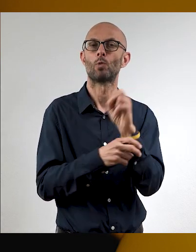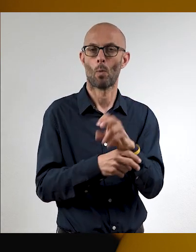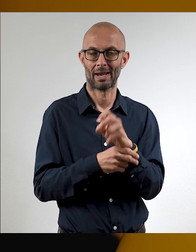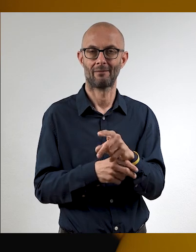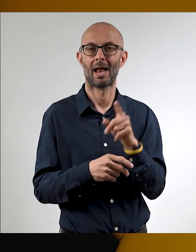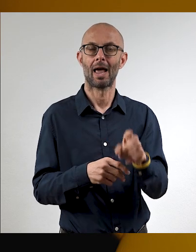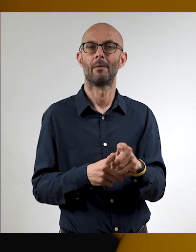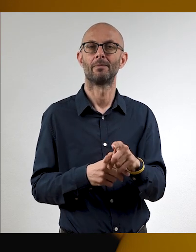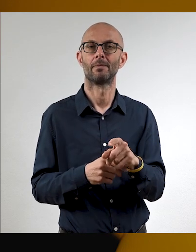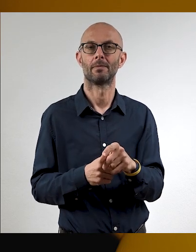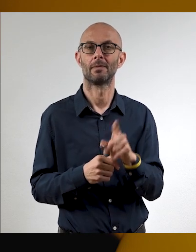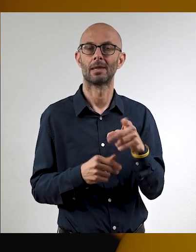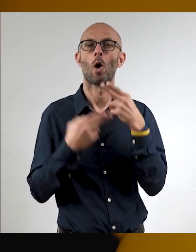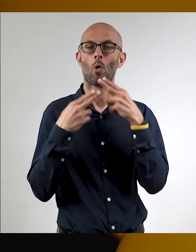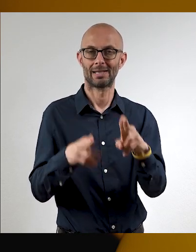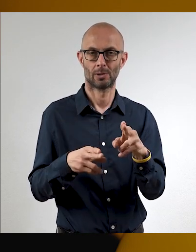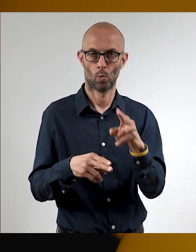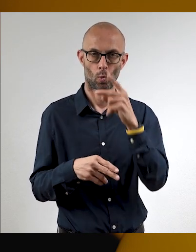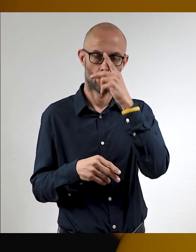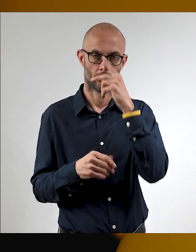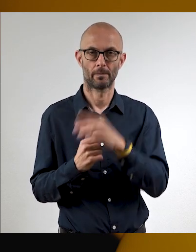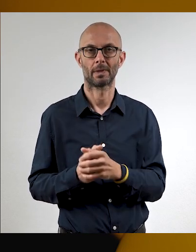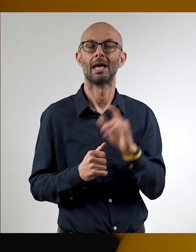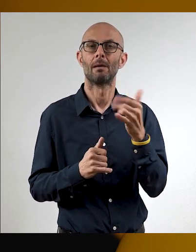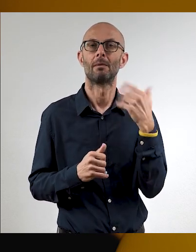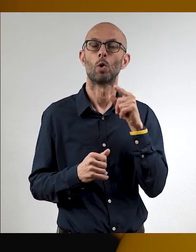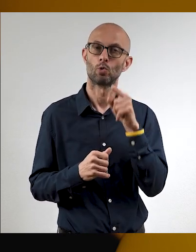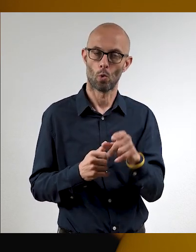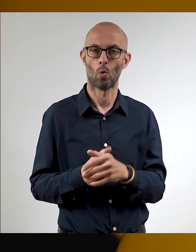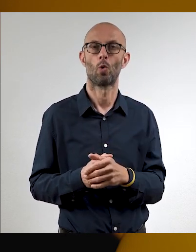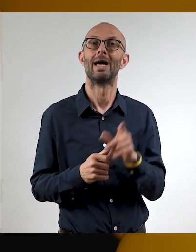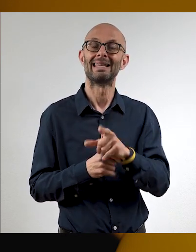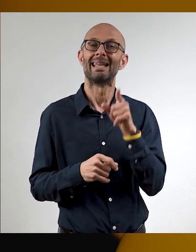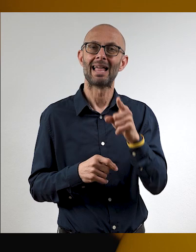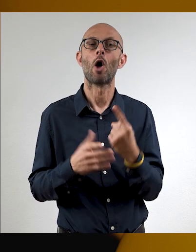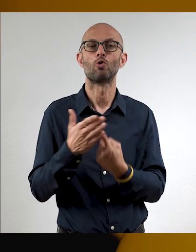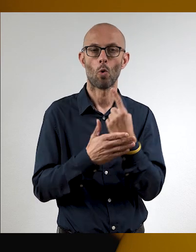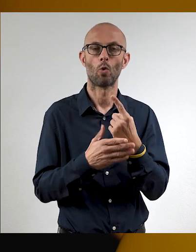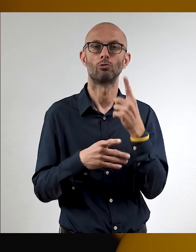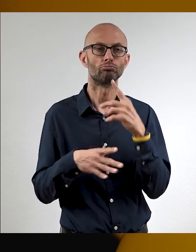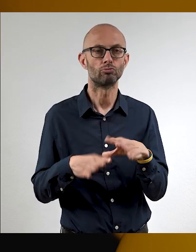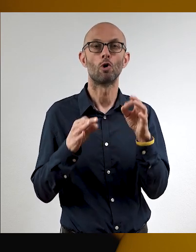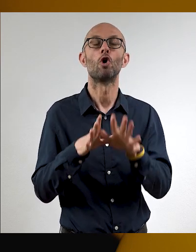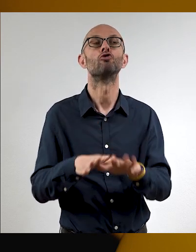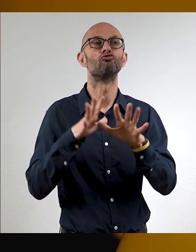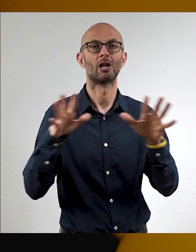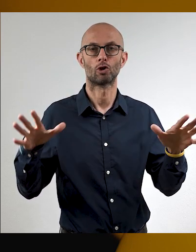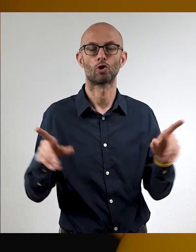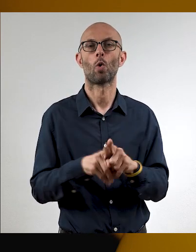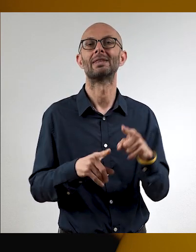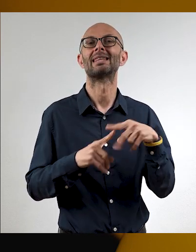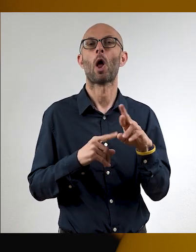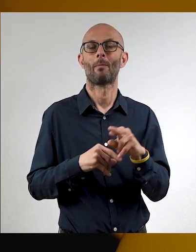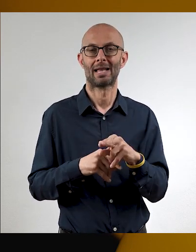vplivala na odziv, je bilo to, da je bil ta dogodek prepoznan širše kot